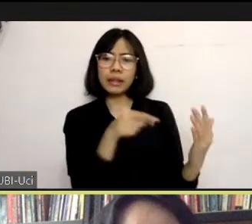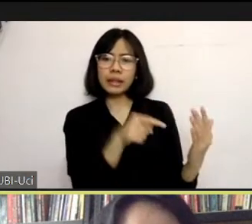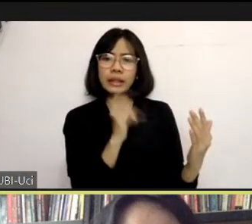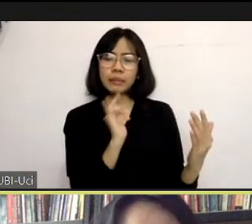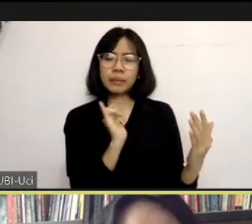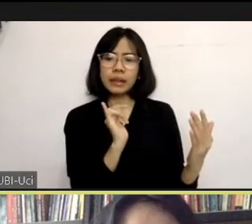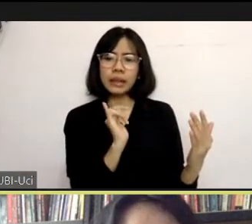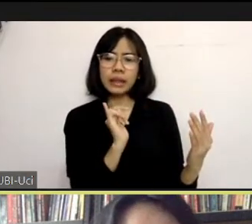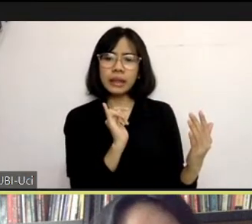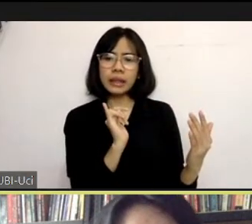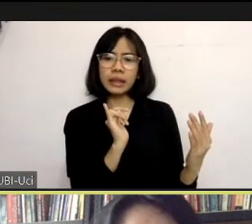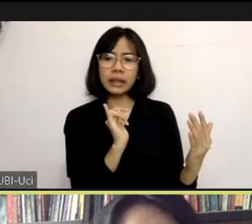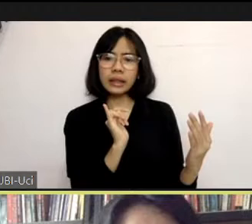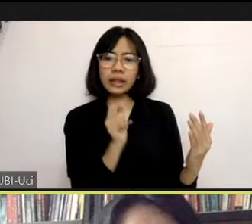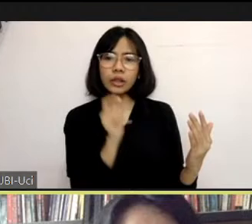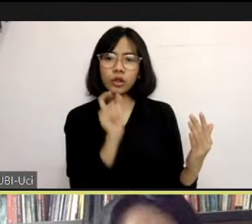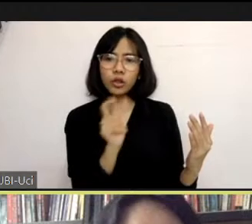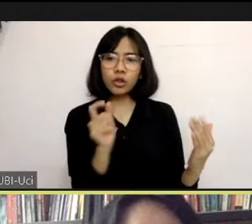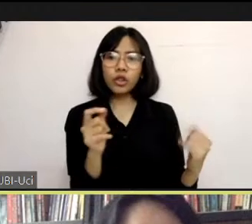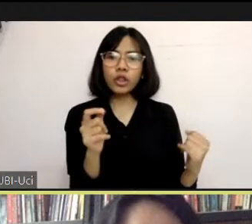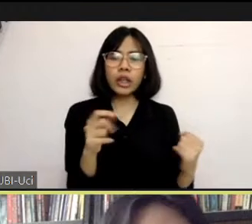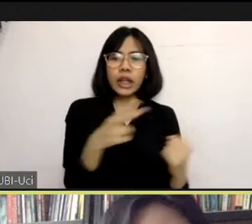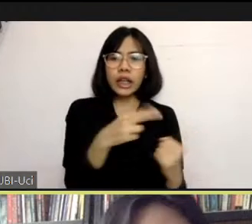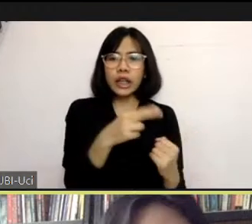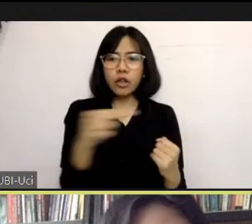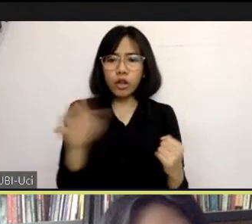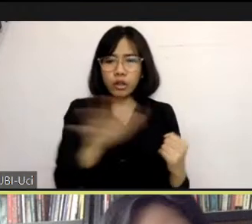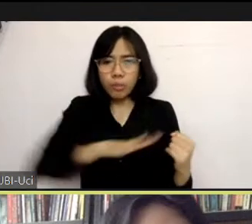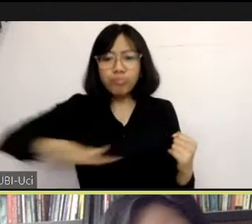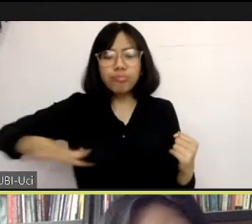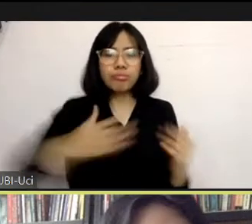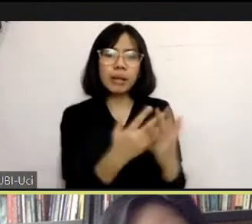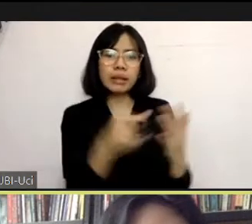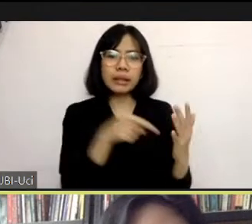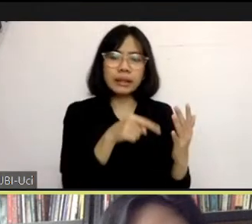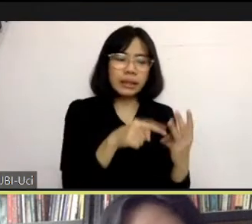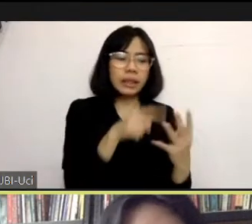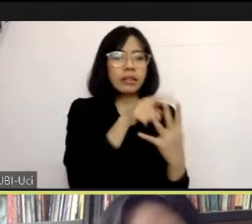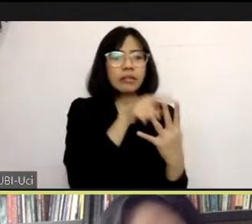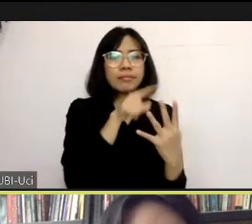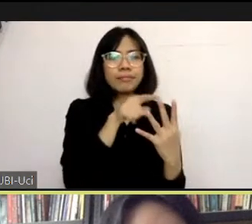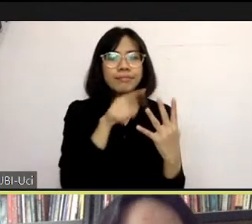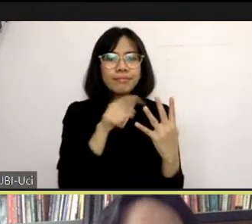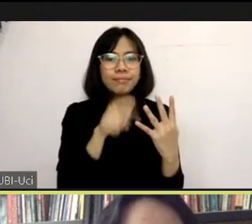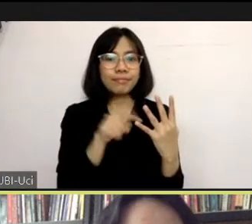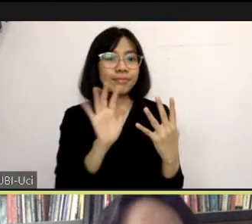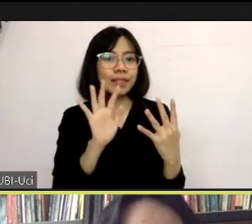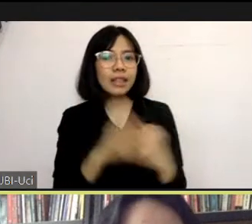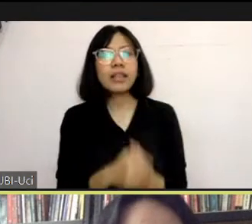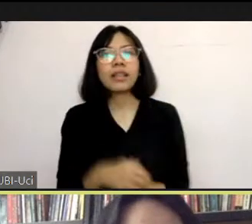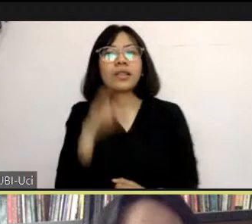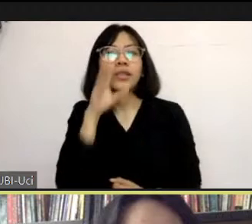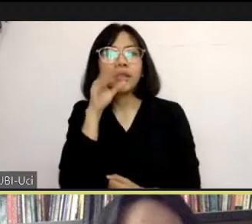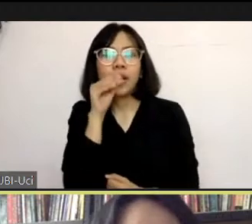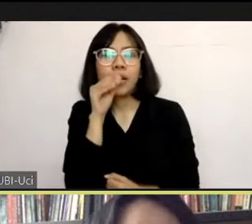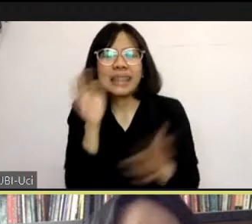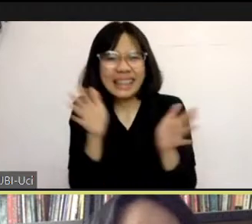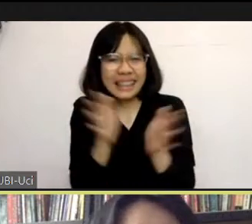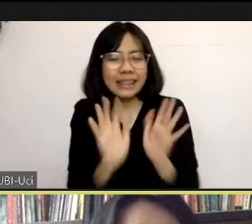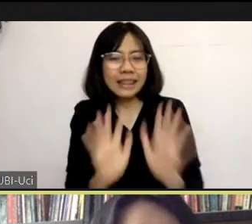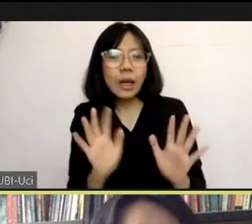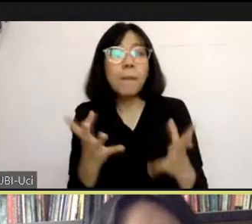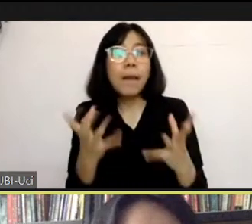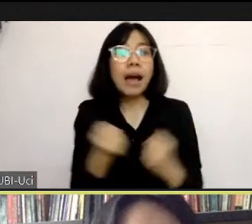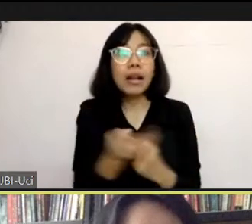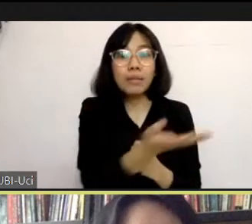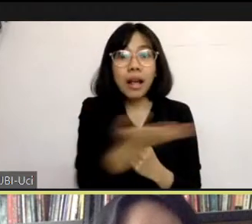konteks Indonesia secara keseluruhan yang akan disampaikan oleh Mas Erie Arianto Nugroho. Itu saja pengantar singkat dari saya, semoga bisa jadi bekal kita